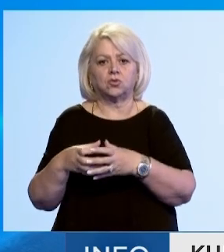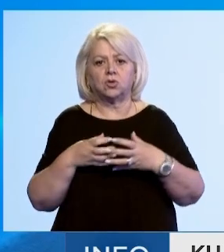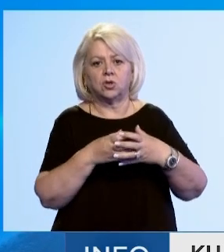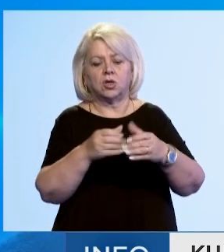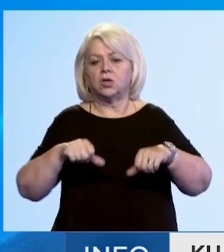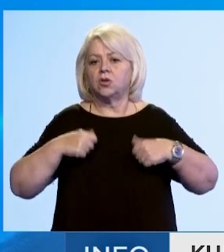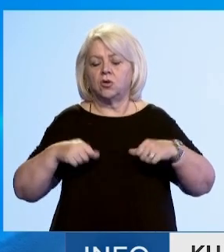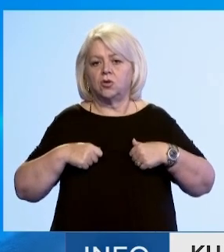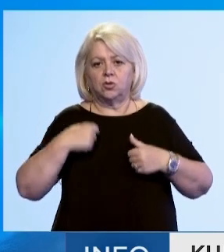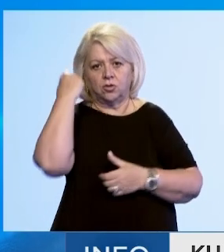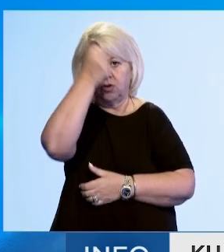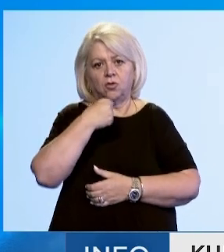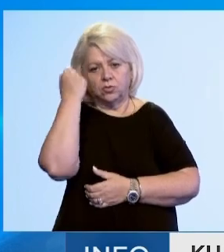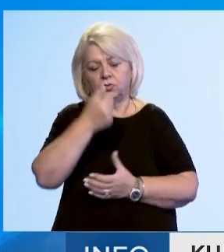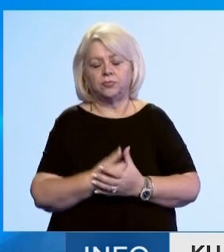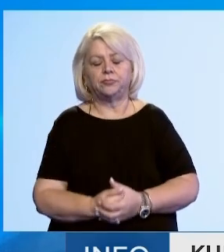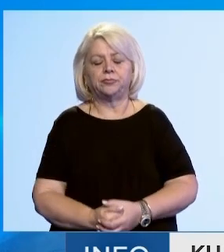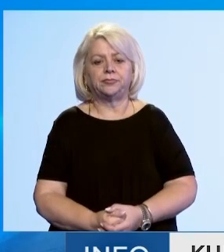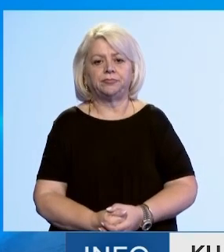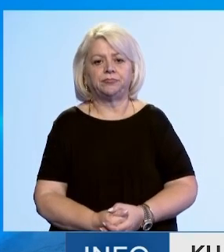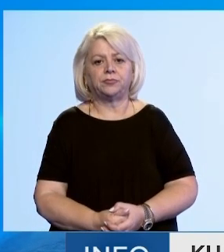jetojnë në Republikën e Kosovës.